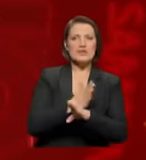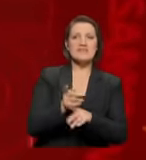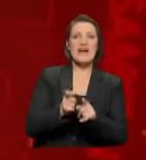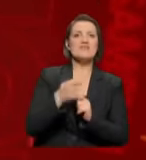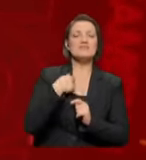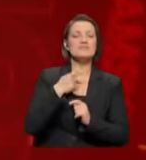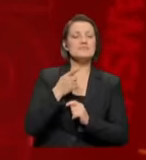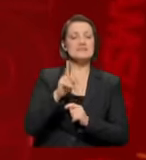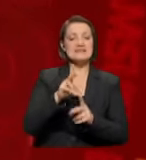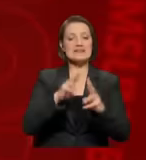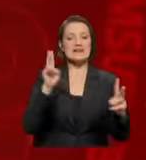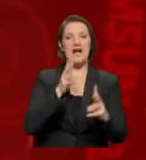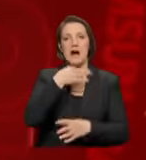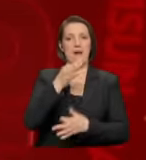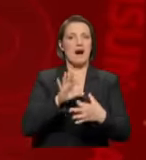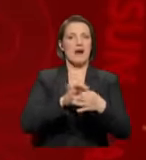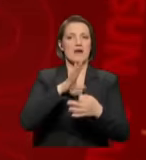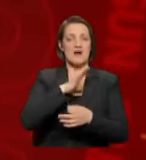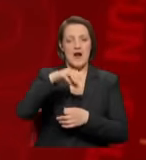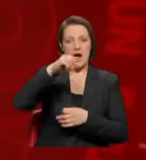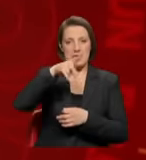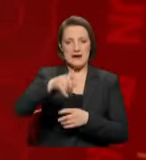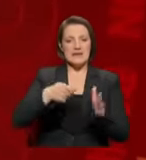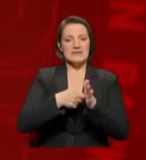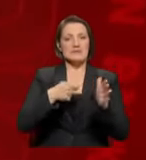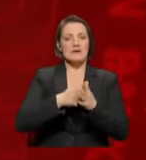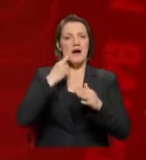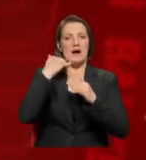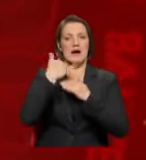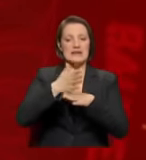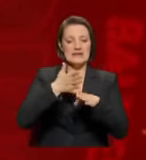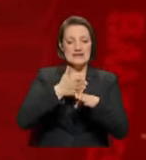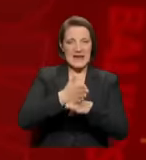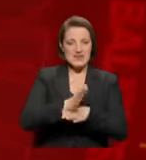verdi? Sıradaki haberle alakası var. AK Partili isimlerin halkın